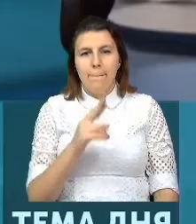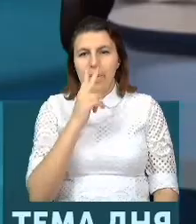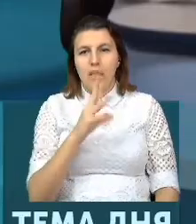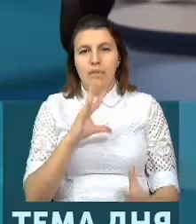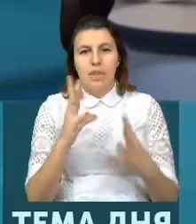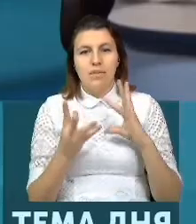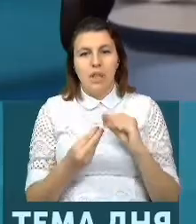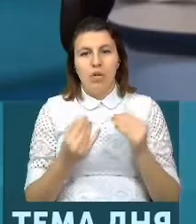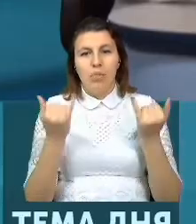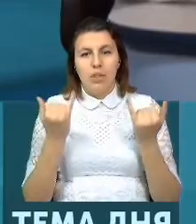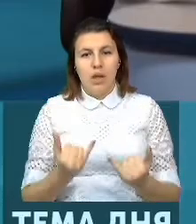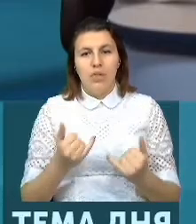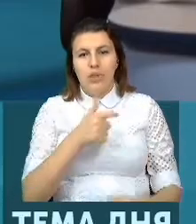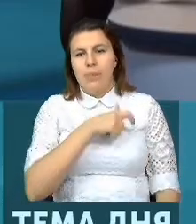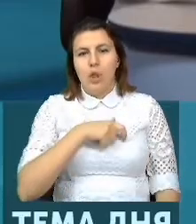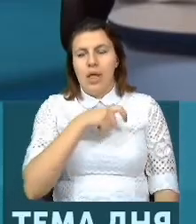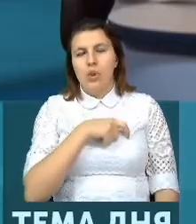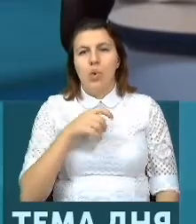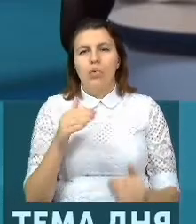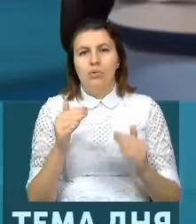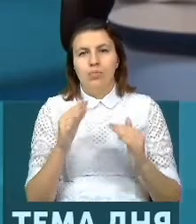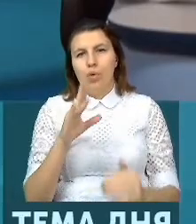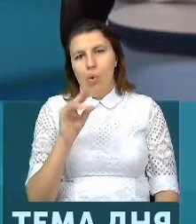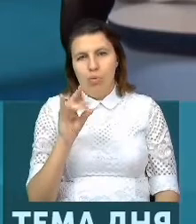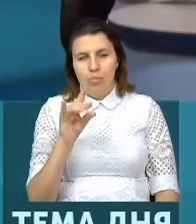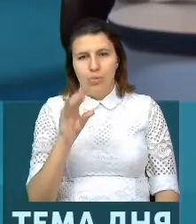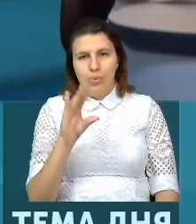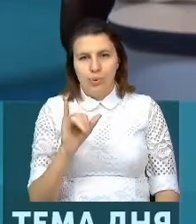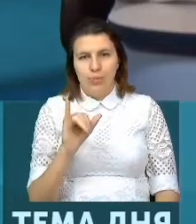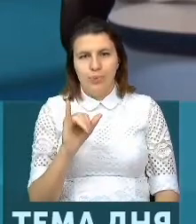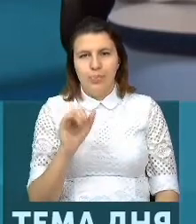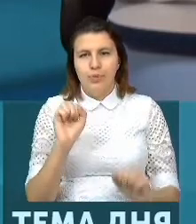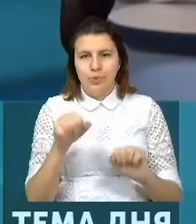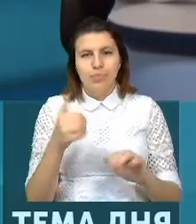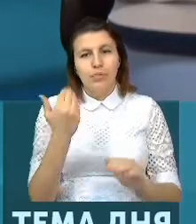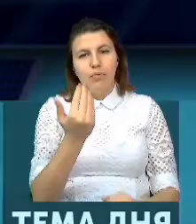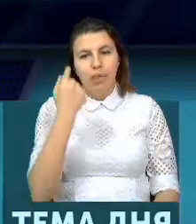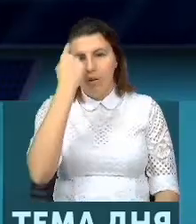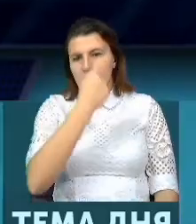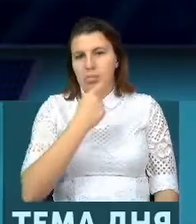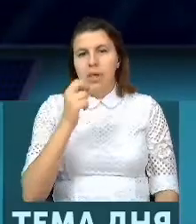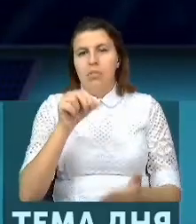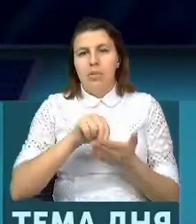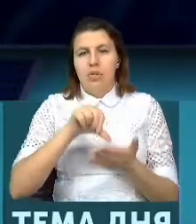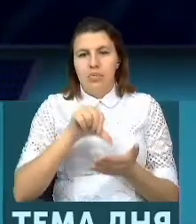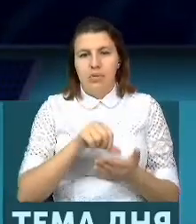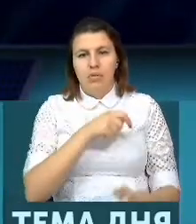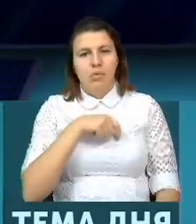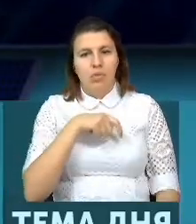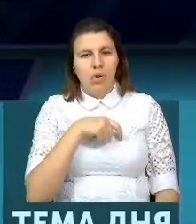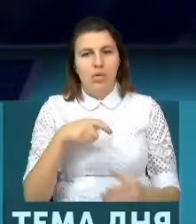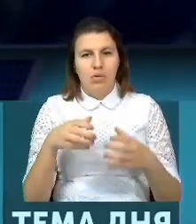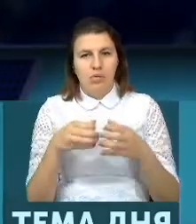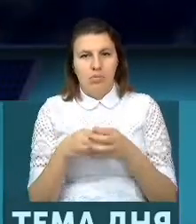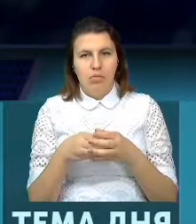зараз у депутатського корпусу, можливо, у вас особисто, та як представниця депутатського корпусу, чи є якась от спільна візія того,